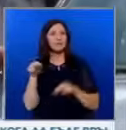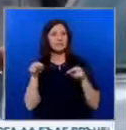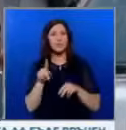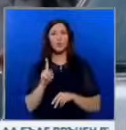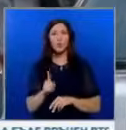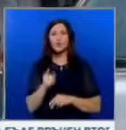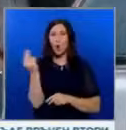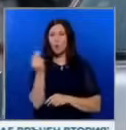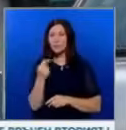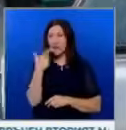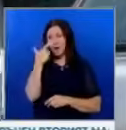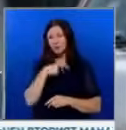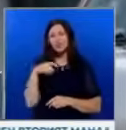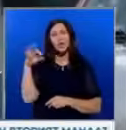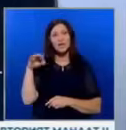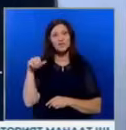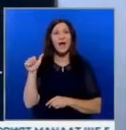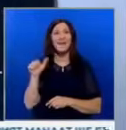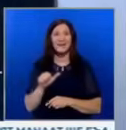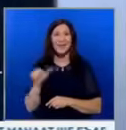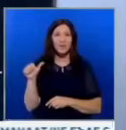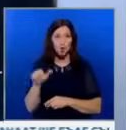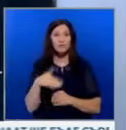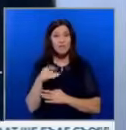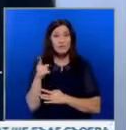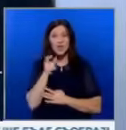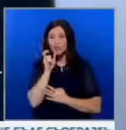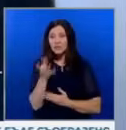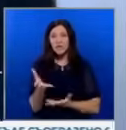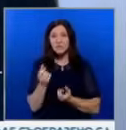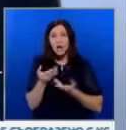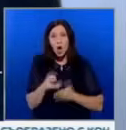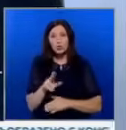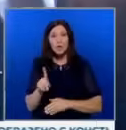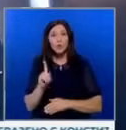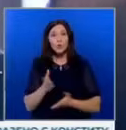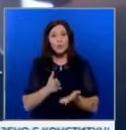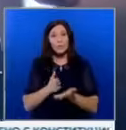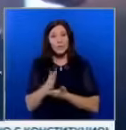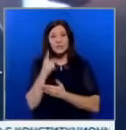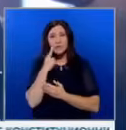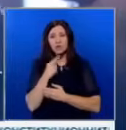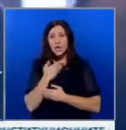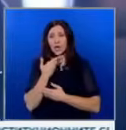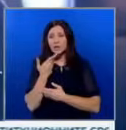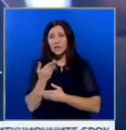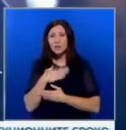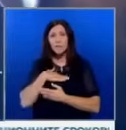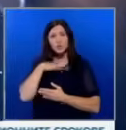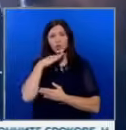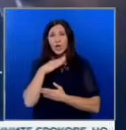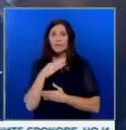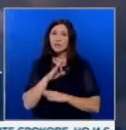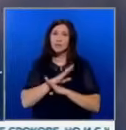които описаха личните качества на Адриан Антонов. След това думата взеха родителите, които през сълзи разказаха за постиженията на